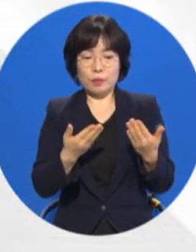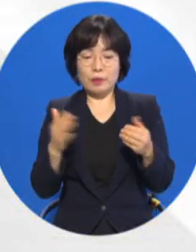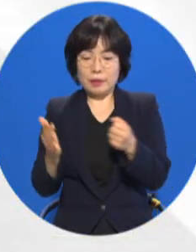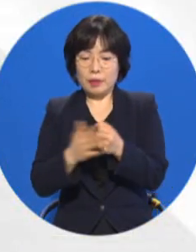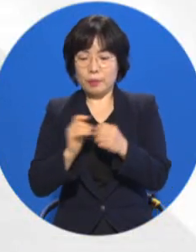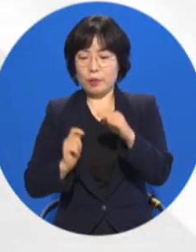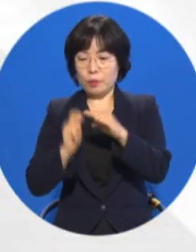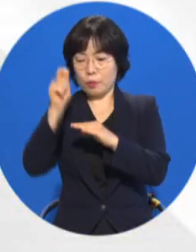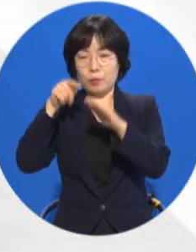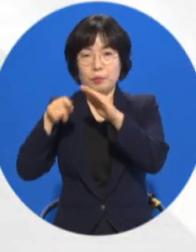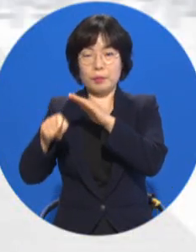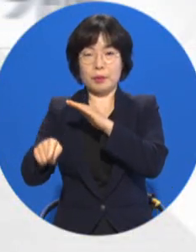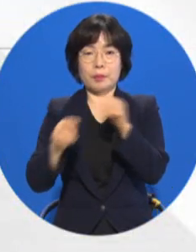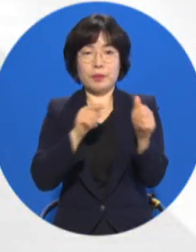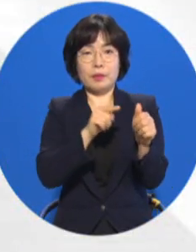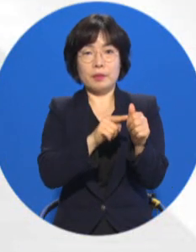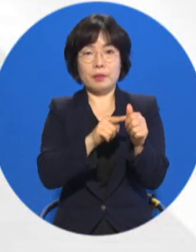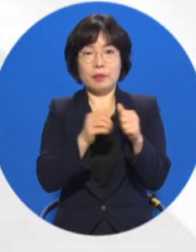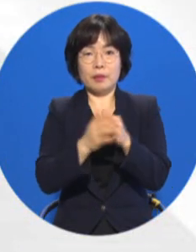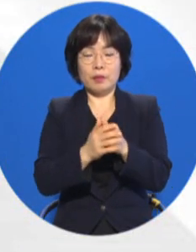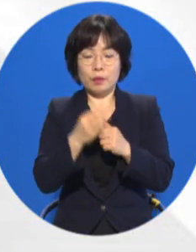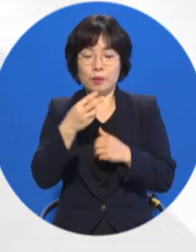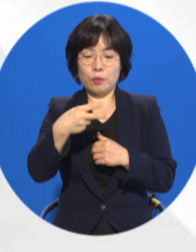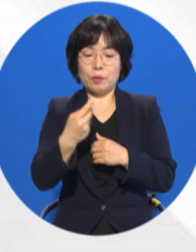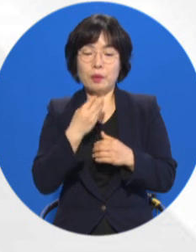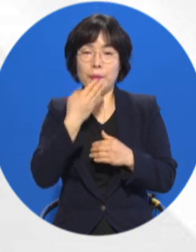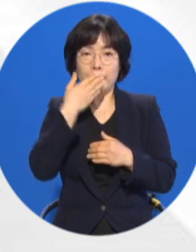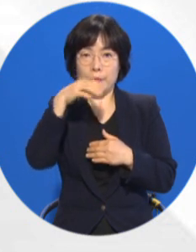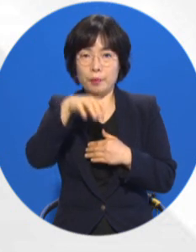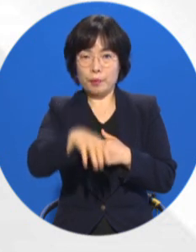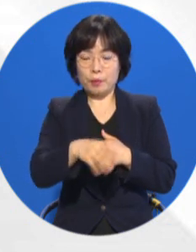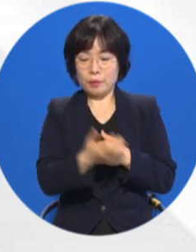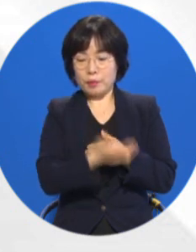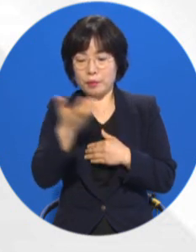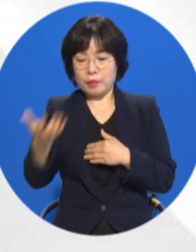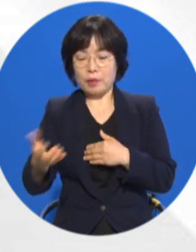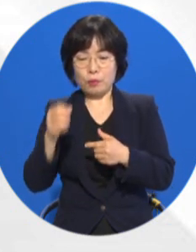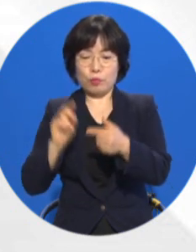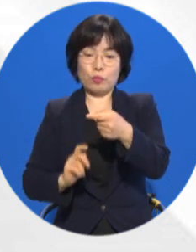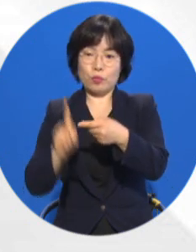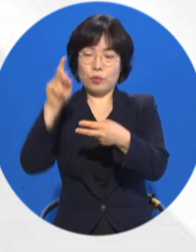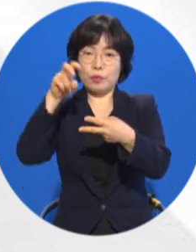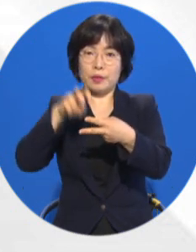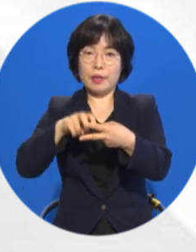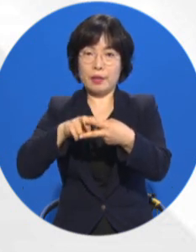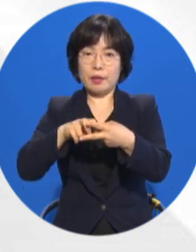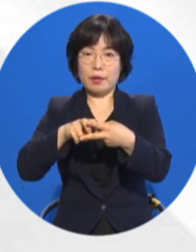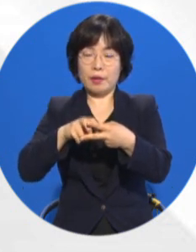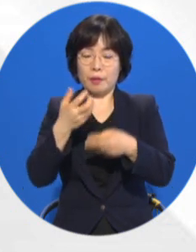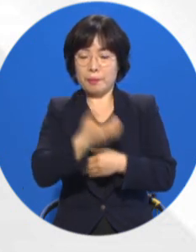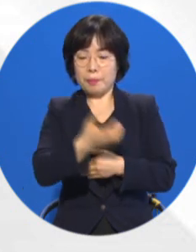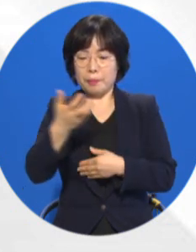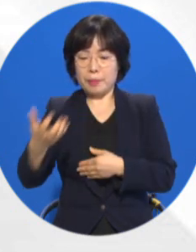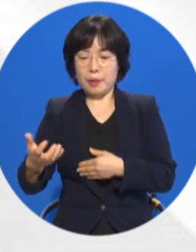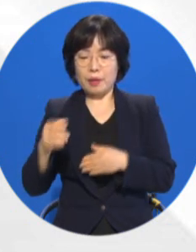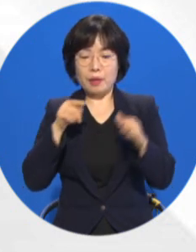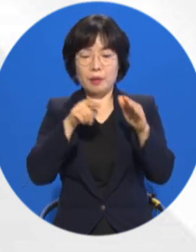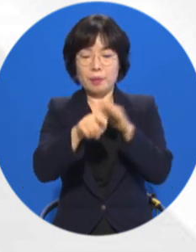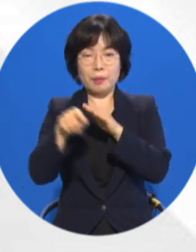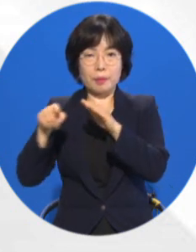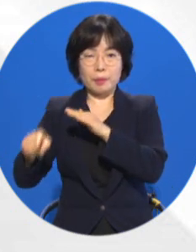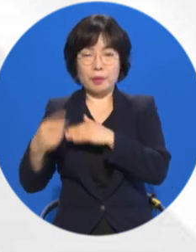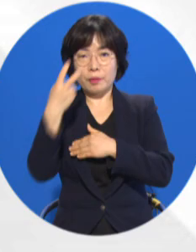출장차 고흥을 찾은 남성은 이후 도양읍의 한 식당과 나로우주센터에 있는 우주과학관 등을 차례로 방문한